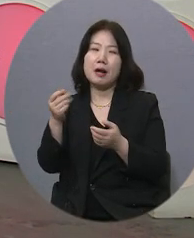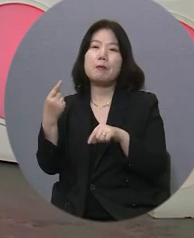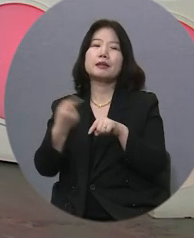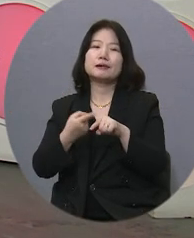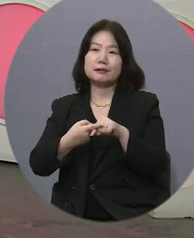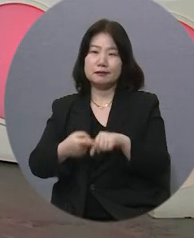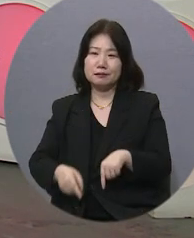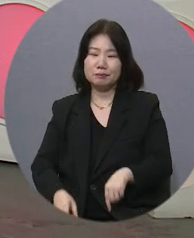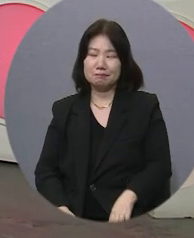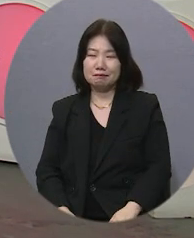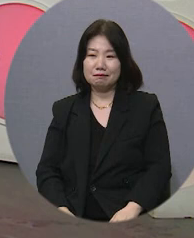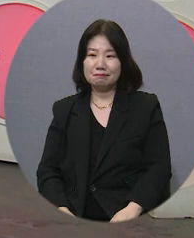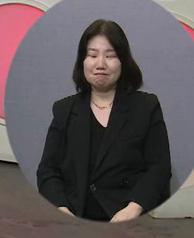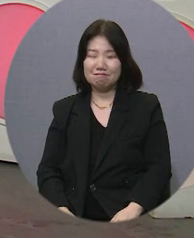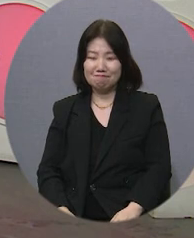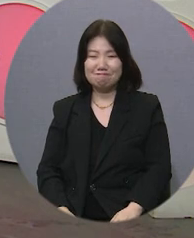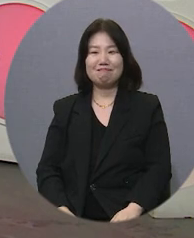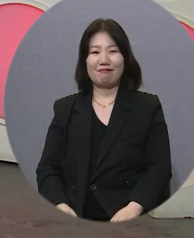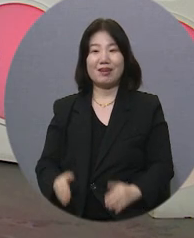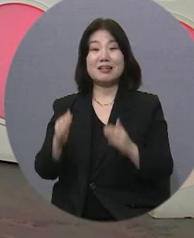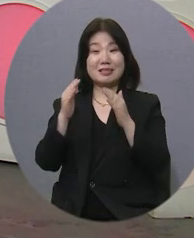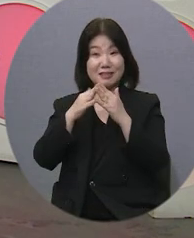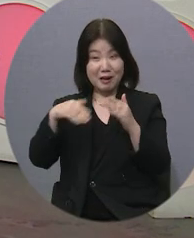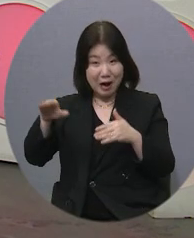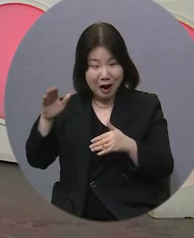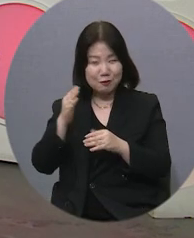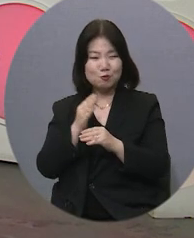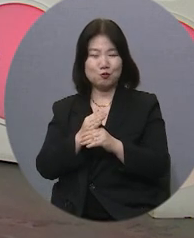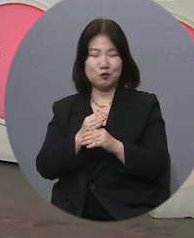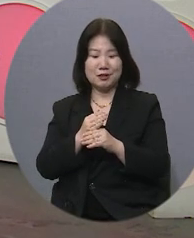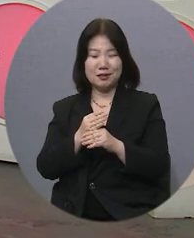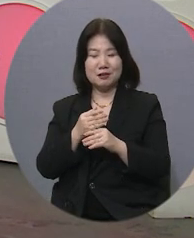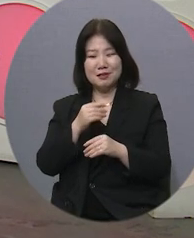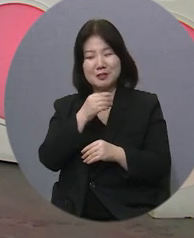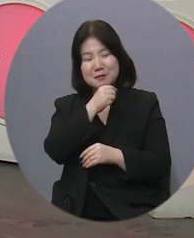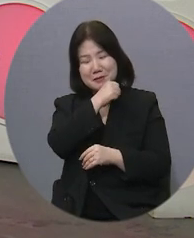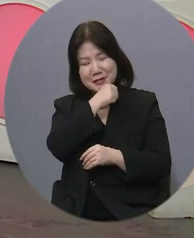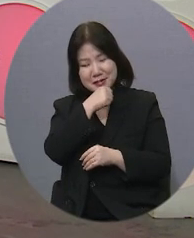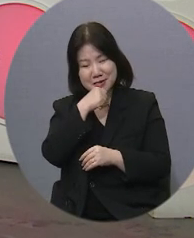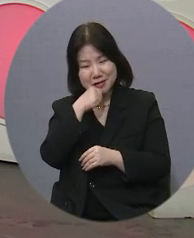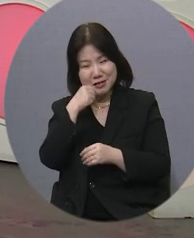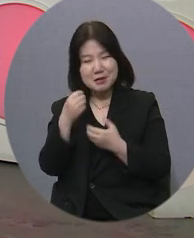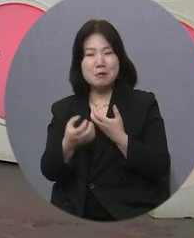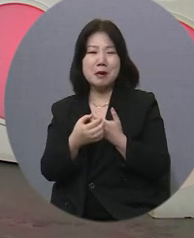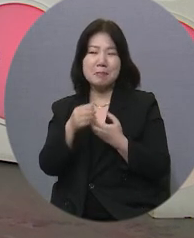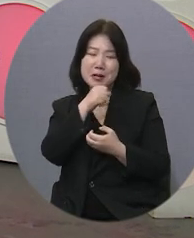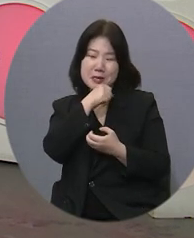집으로 가는 내내 구수한 밥맛이 입에 맴돌았습니다.